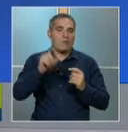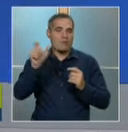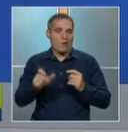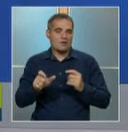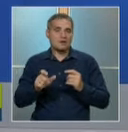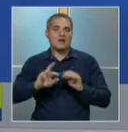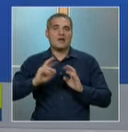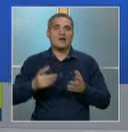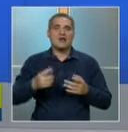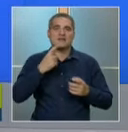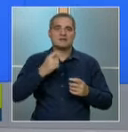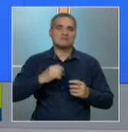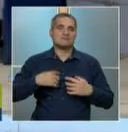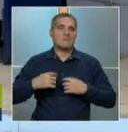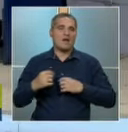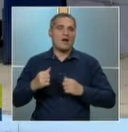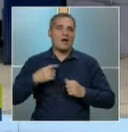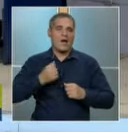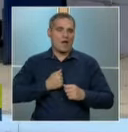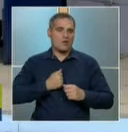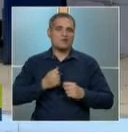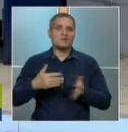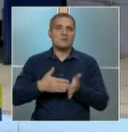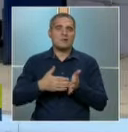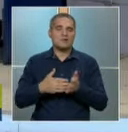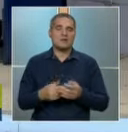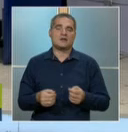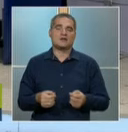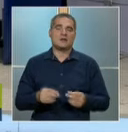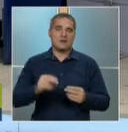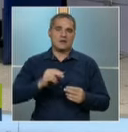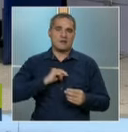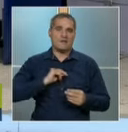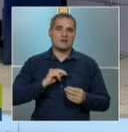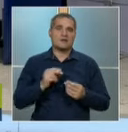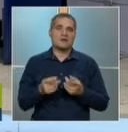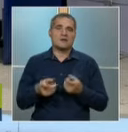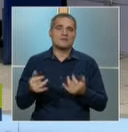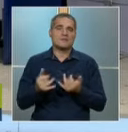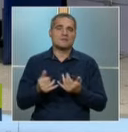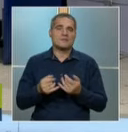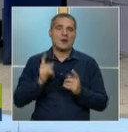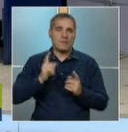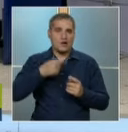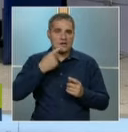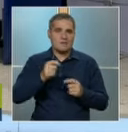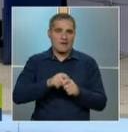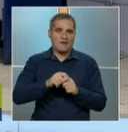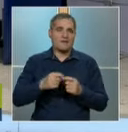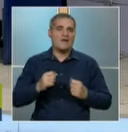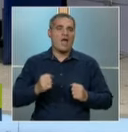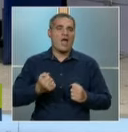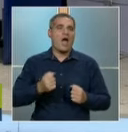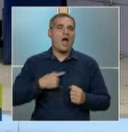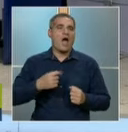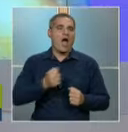егоистични причини и техните удобства. Правят ли ни технологиите егоисти? Мога да кажа, че ни правят